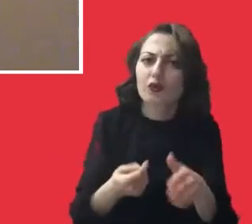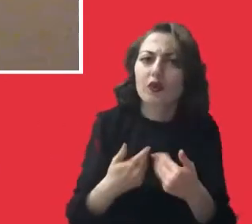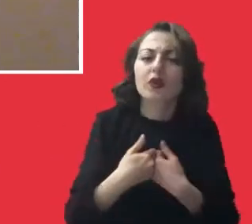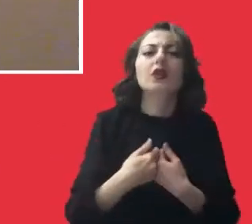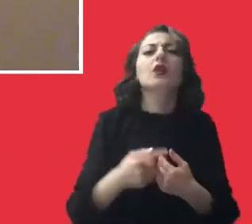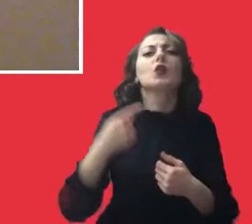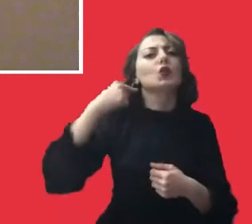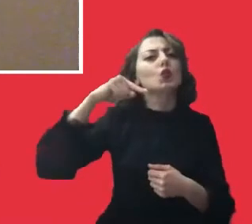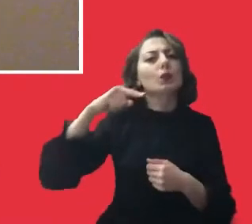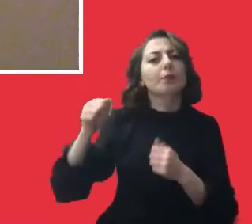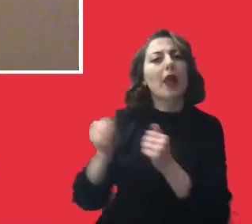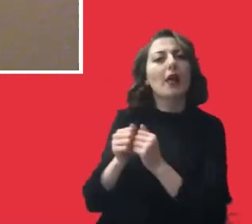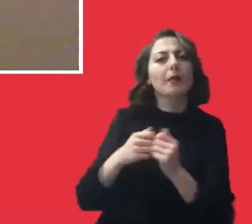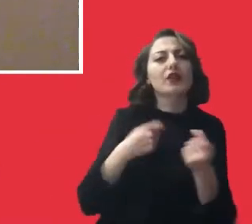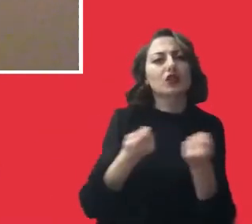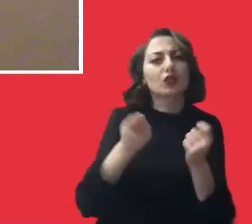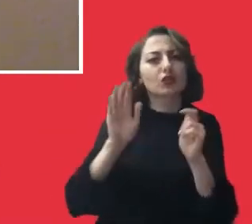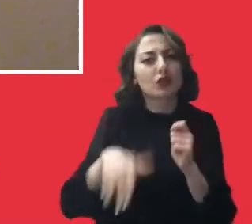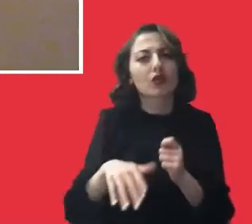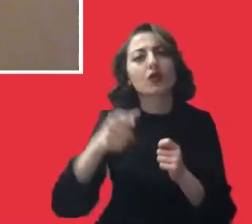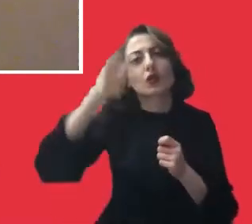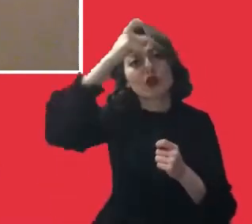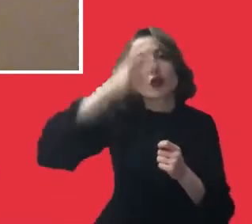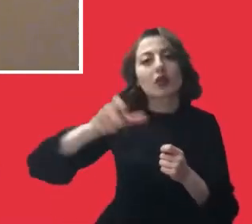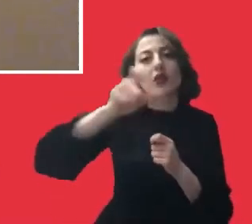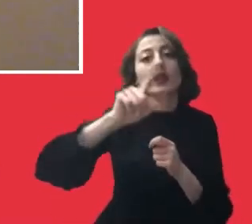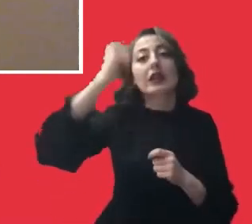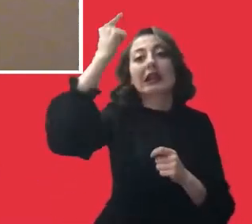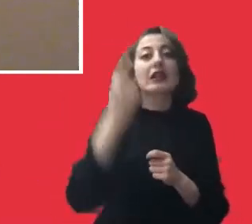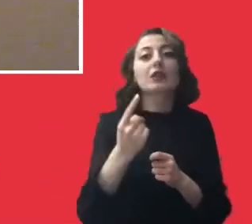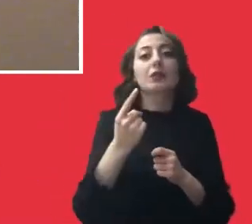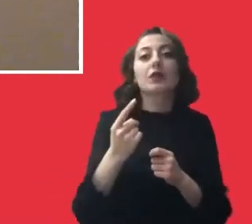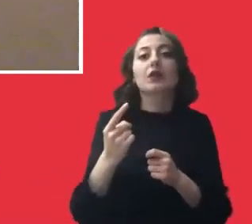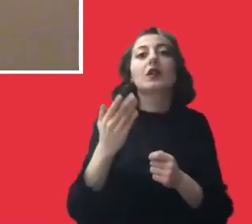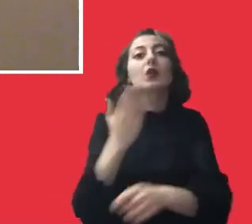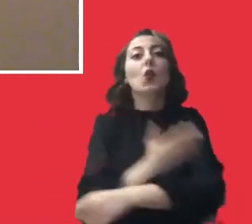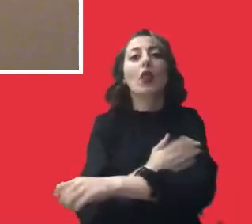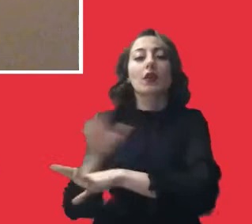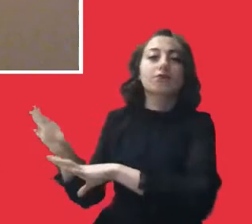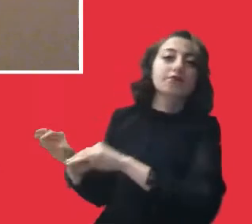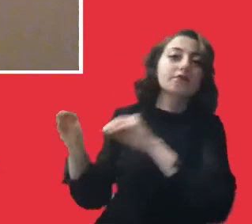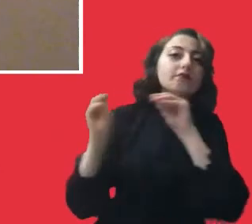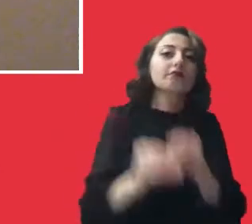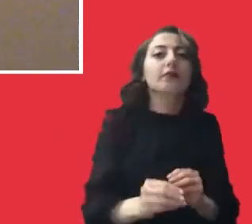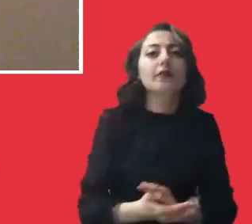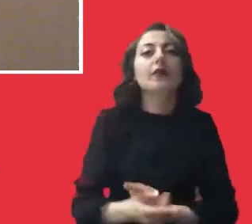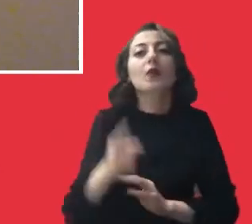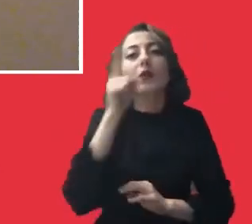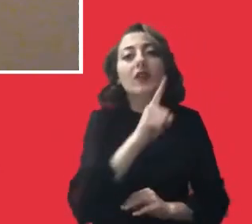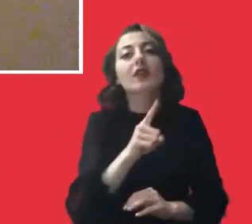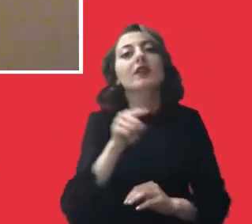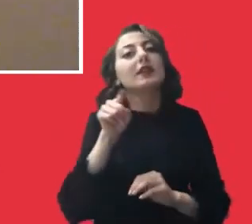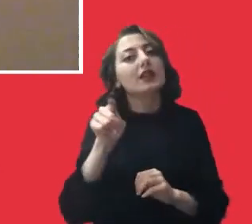refugees, especially Türkiye'ye Syrian refugees ilk who are göç living in zamanından Turkey. bu yana. And as ever O since the yüzden de first onların migration